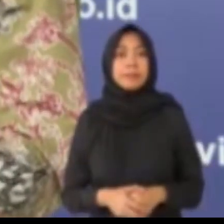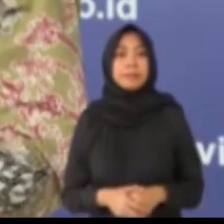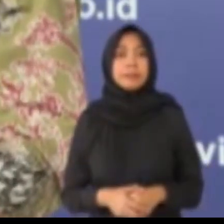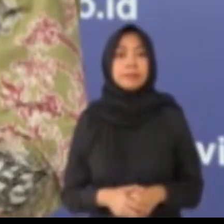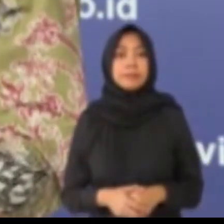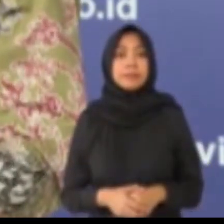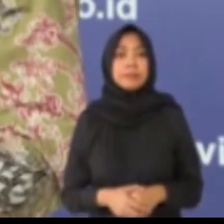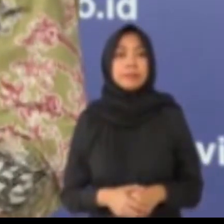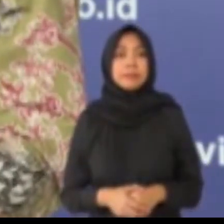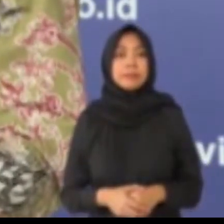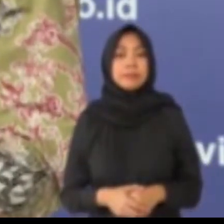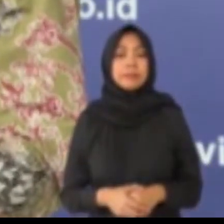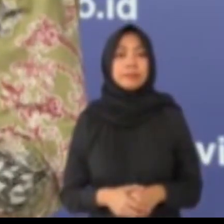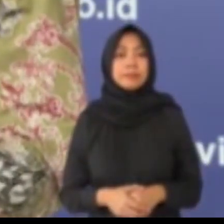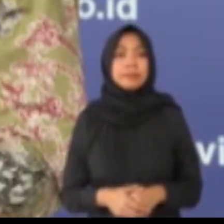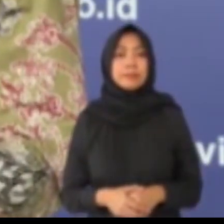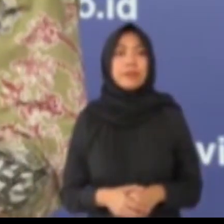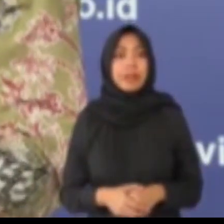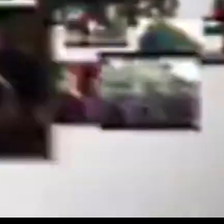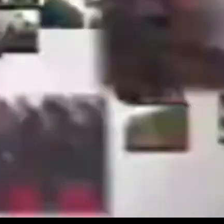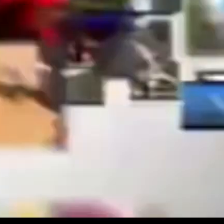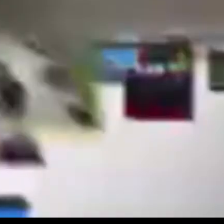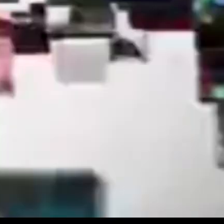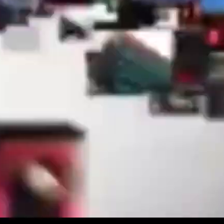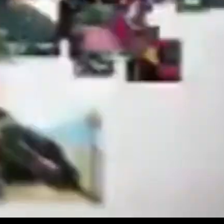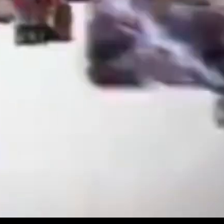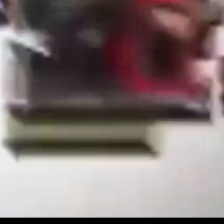termasuk di antaranya adalah diabetes